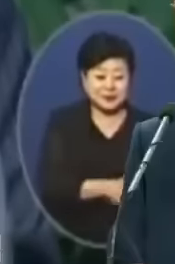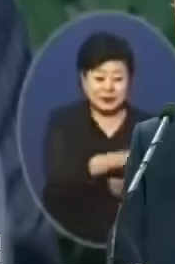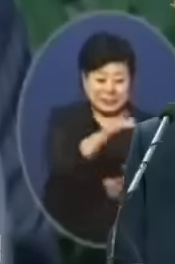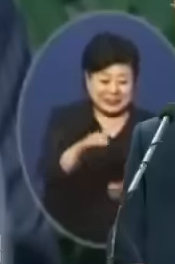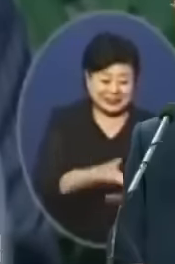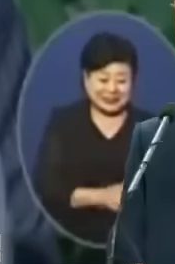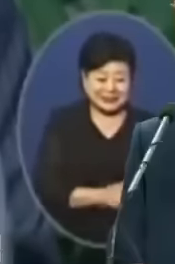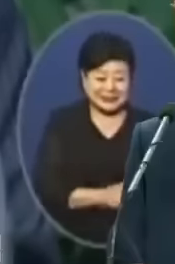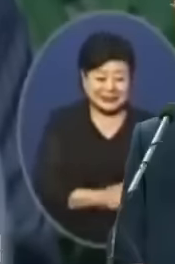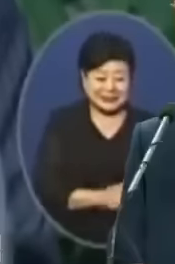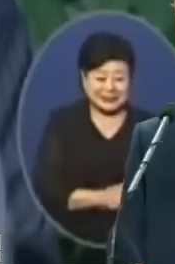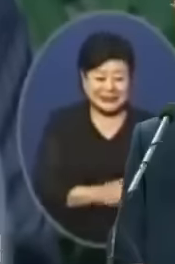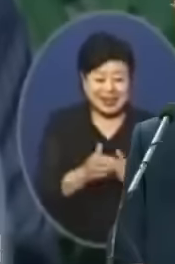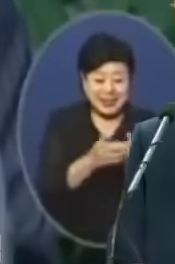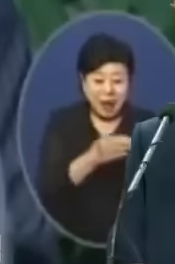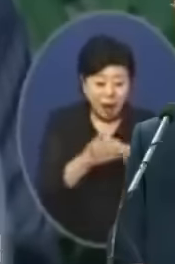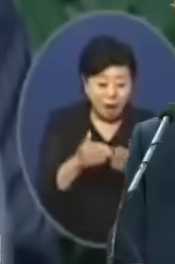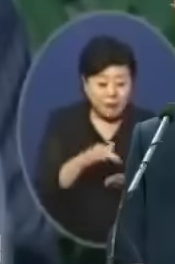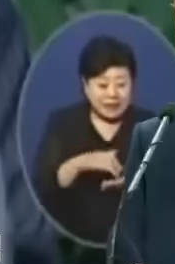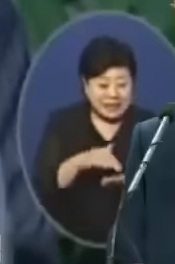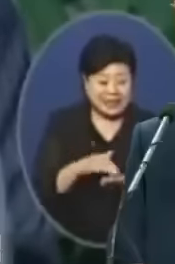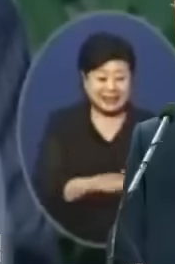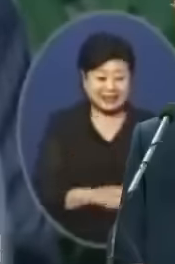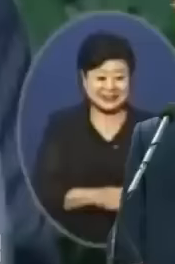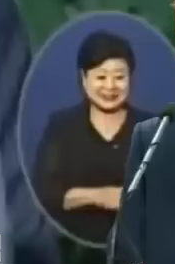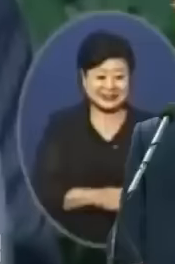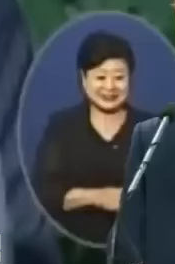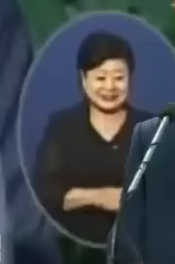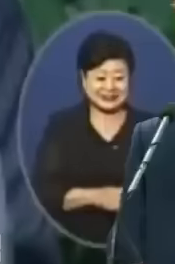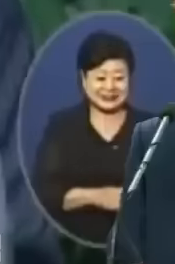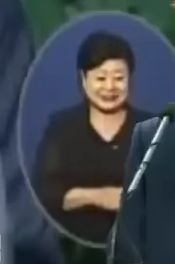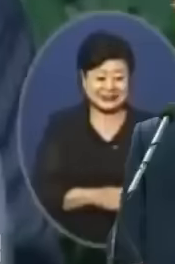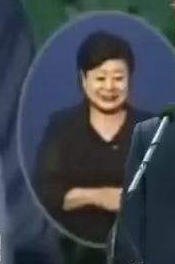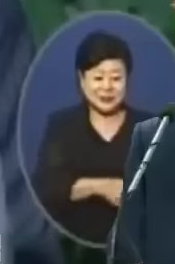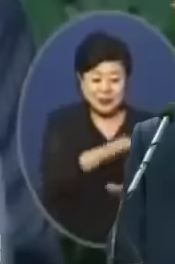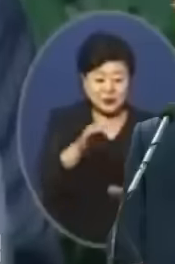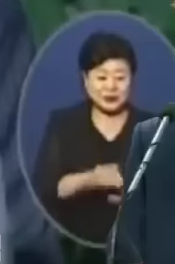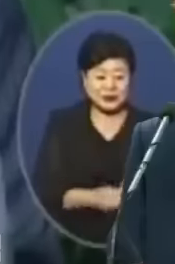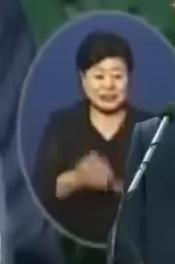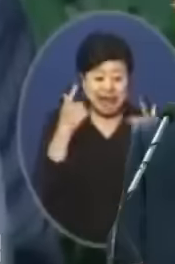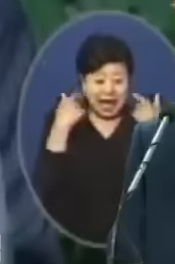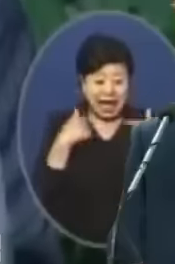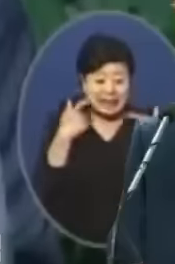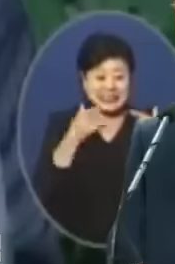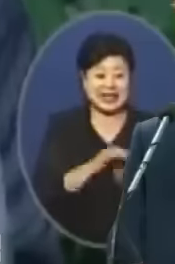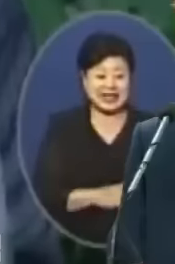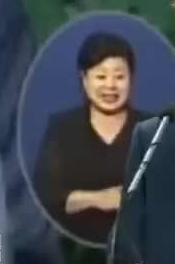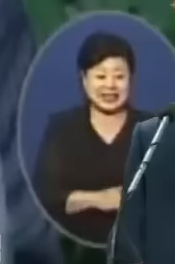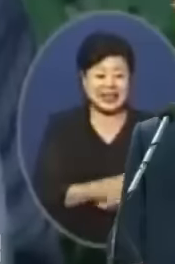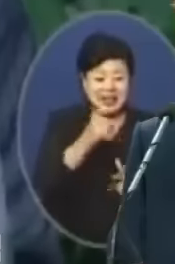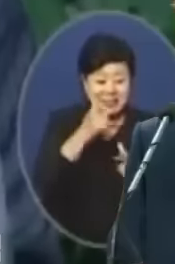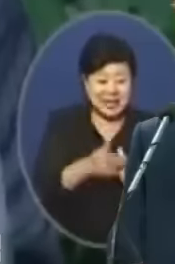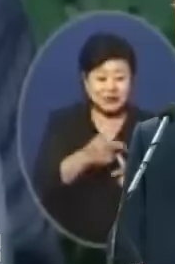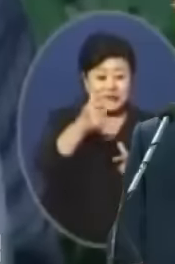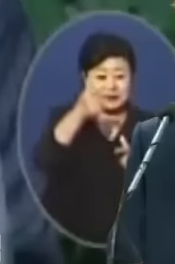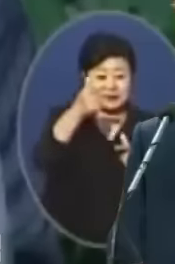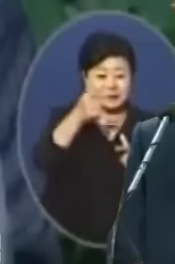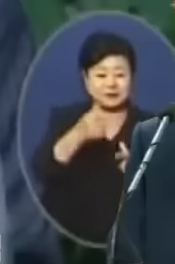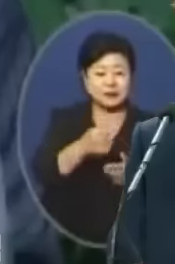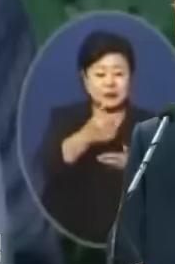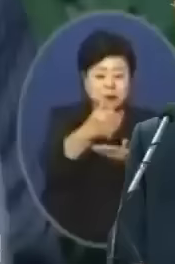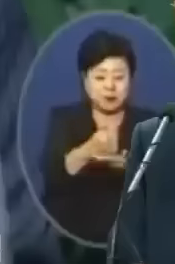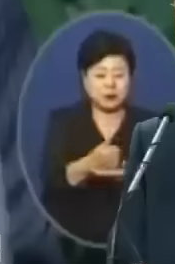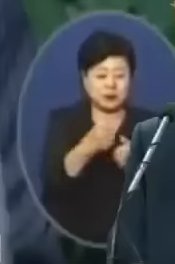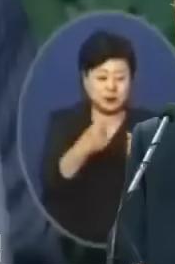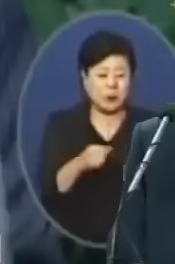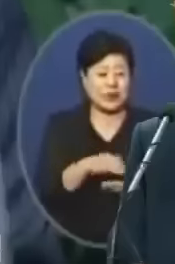우리는 우리의 경험으로 계산해서는 안 됩니다. 우리는 항상 예수님을